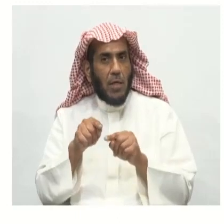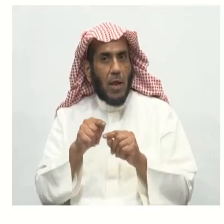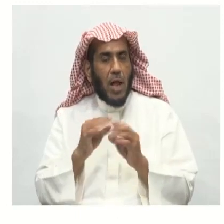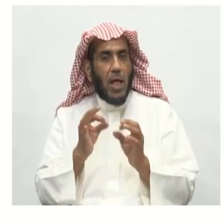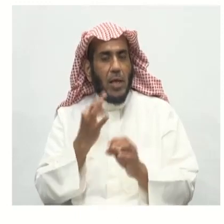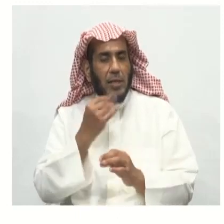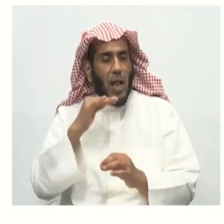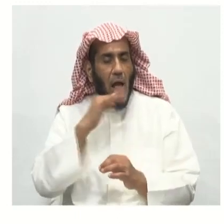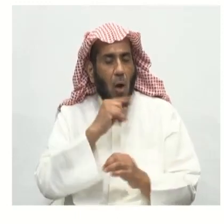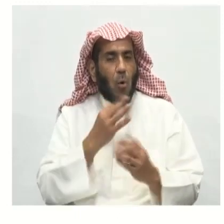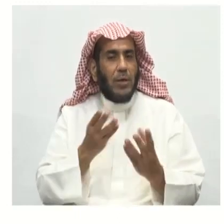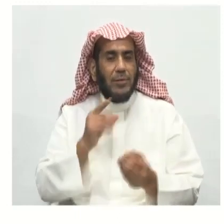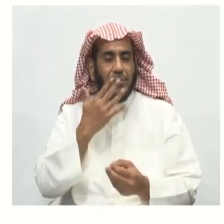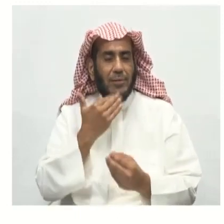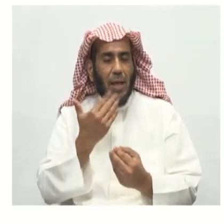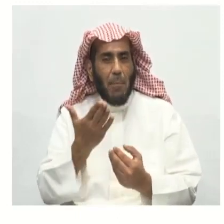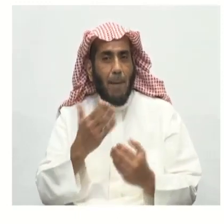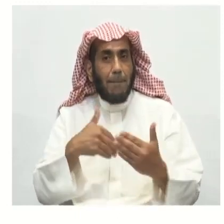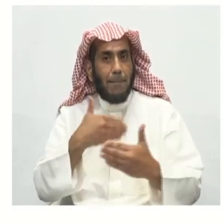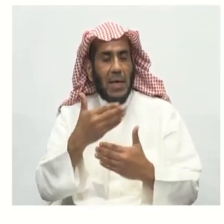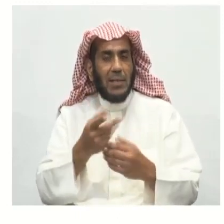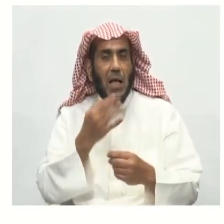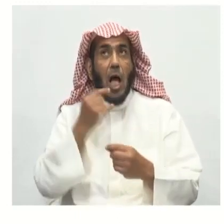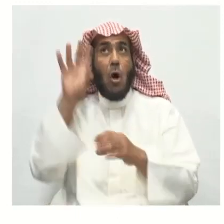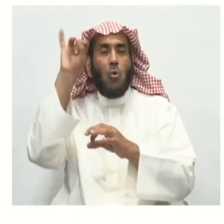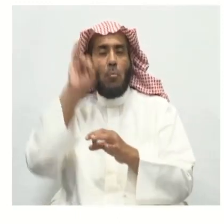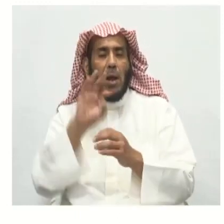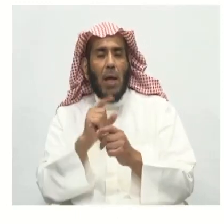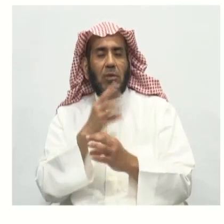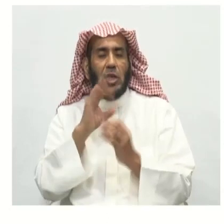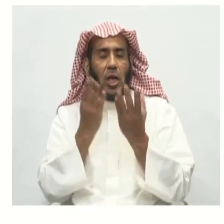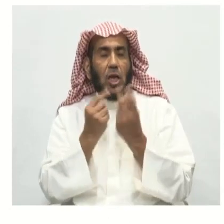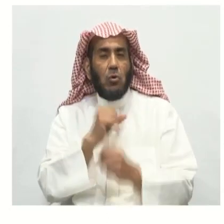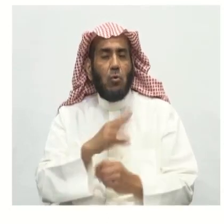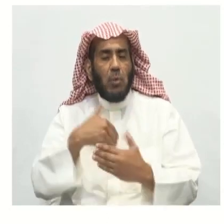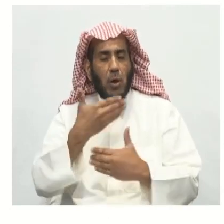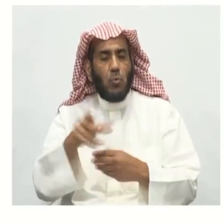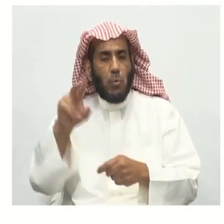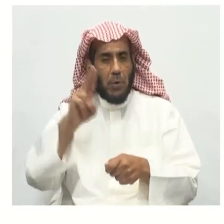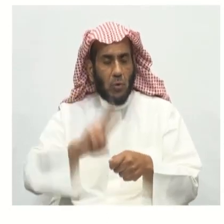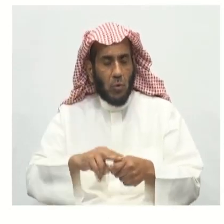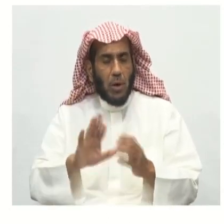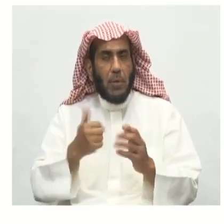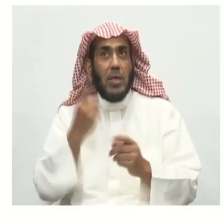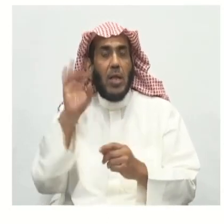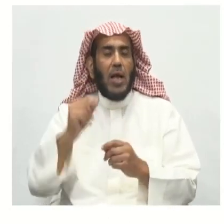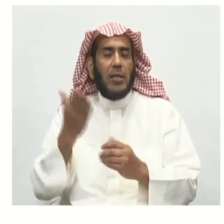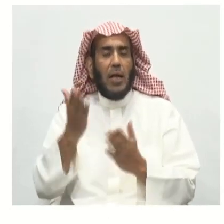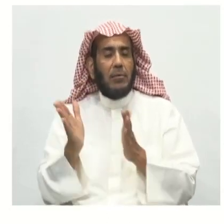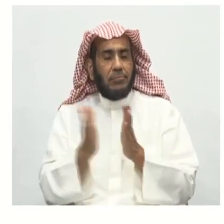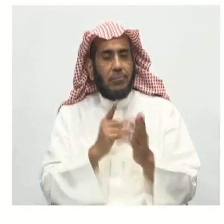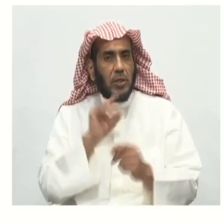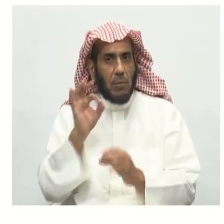التلاوه الطيبه بعد اعوذ بالله من الشيطان الرجيم ثم نعود مره اخرى باذن الله